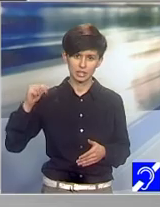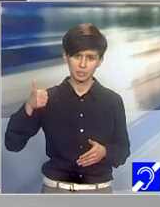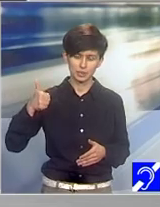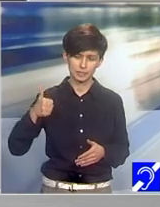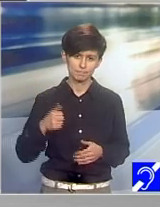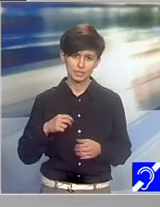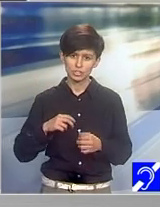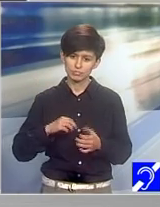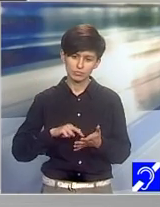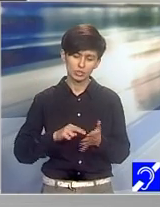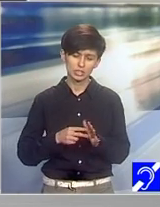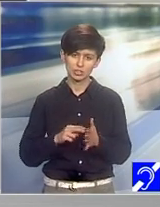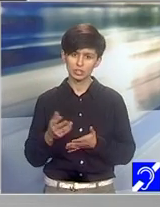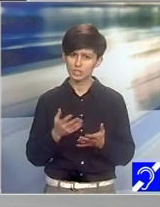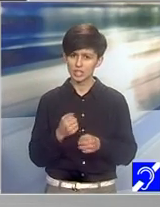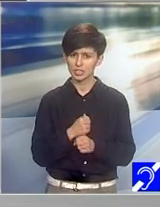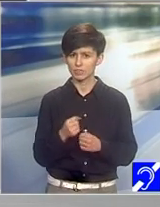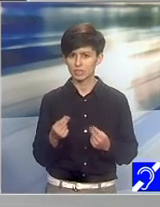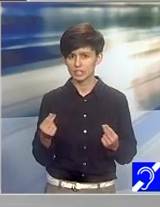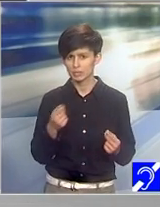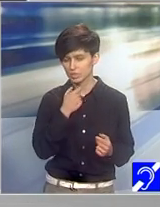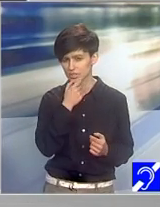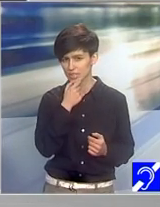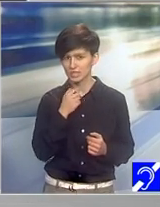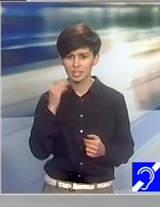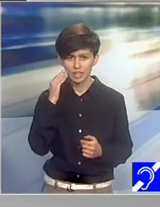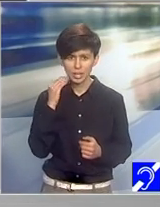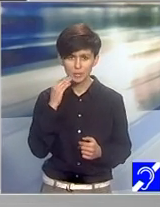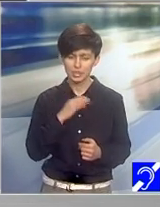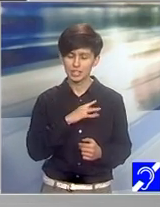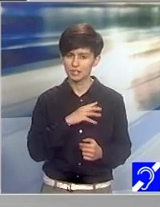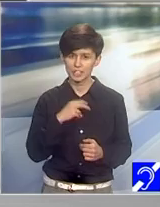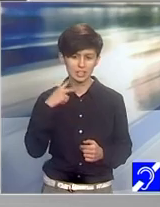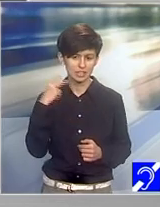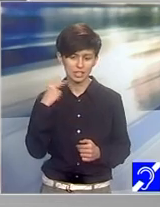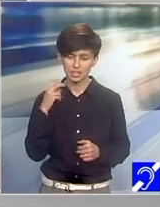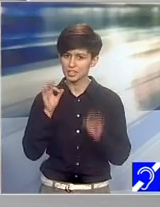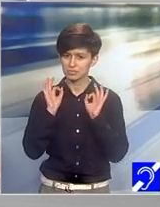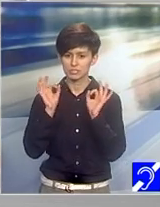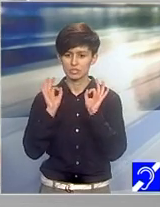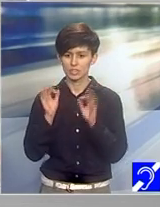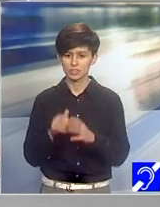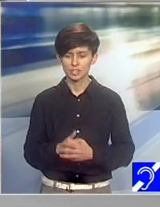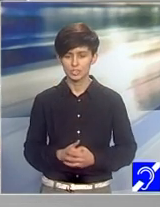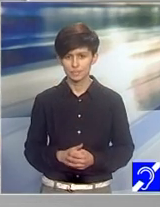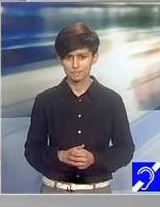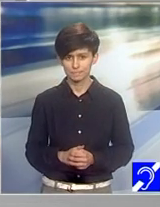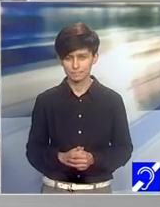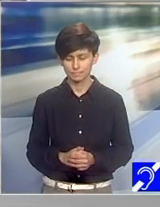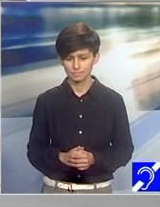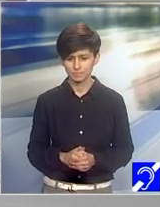foarte mulți ani Statele Unite, Europa, Franța, Anglia și așa mai departe, o folosesc și noi